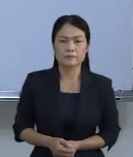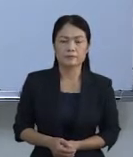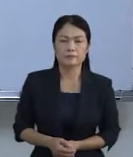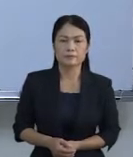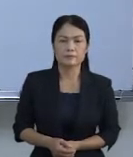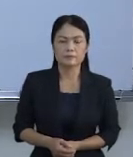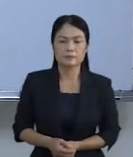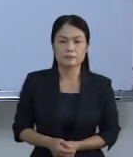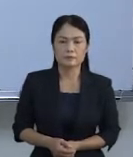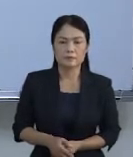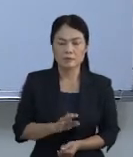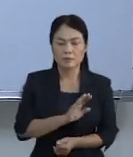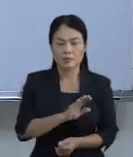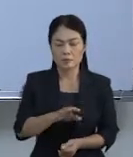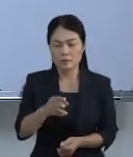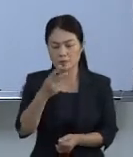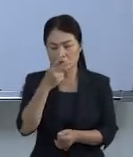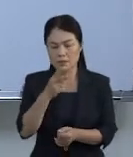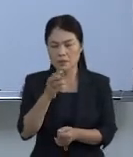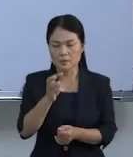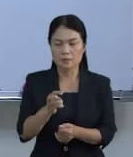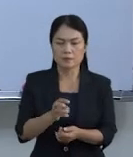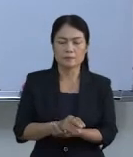và con sẽ kê tí tới nè con nè